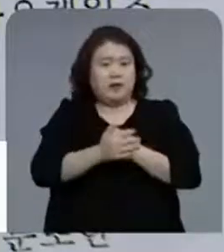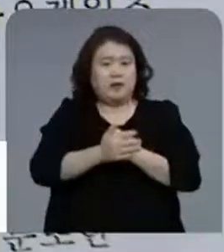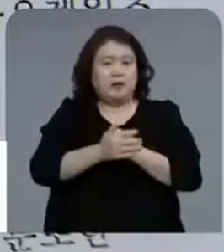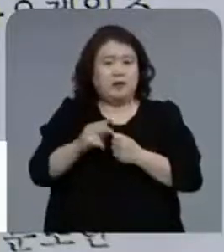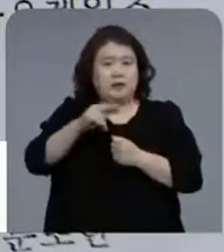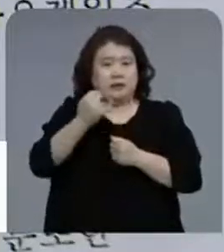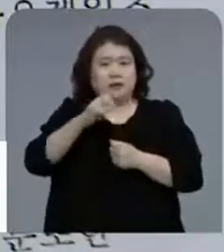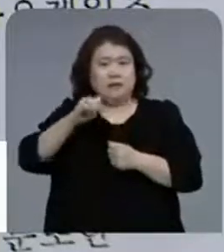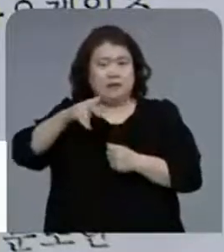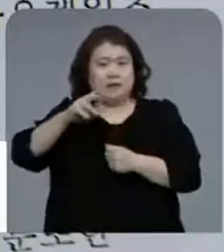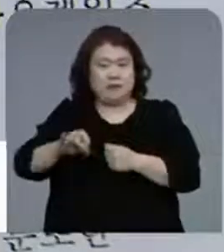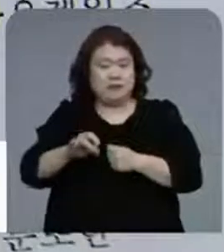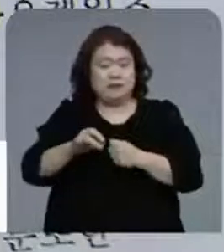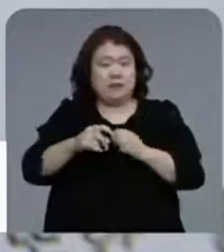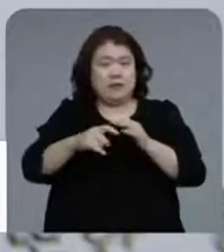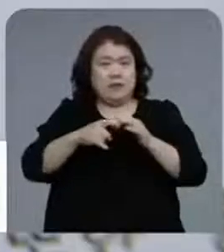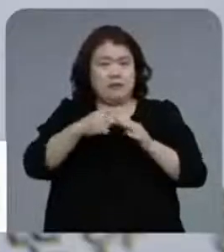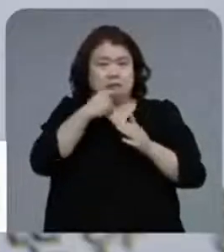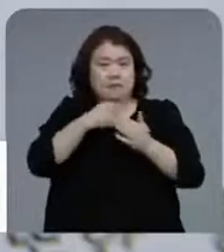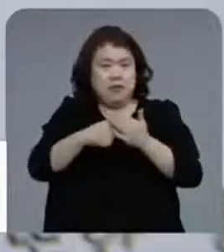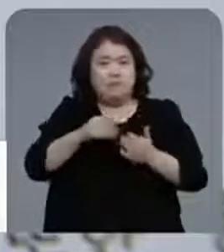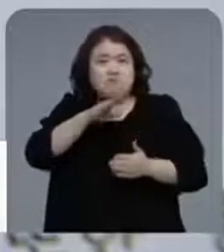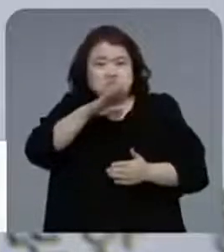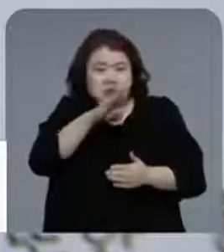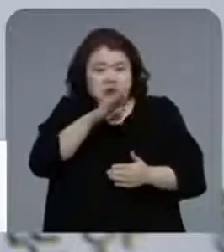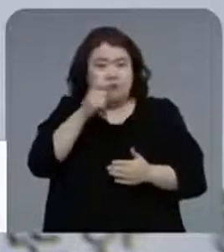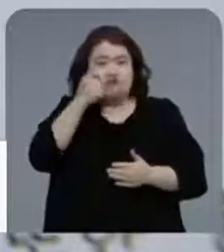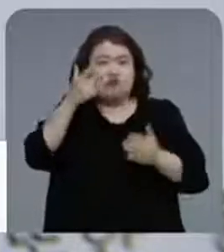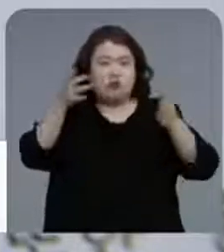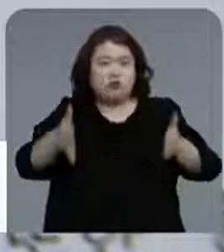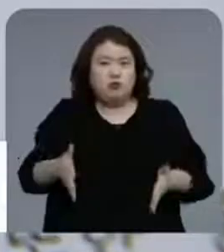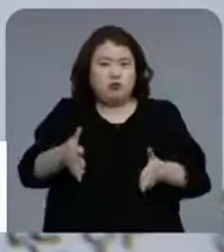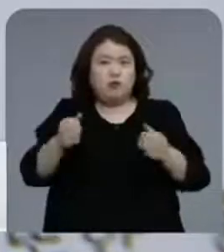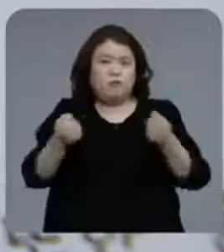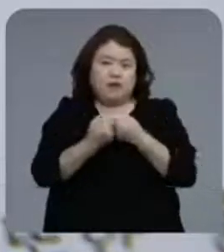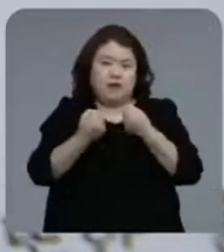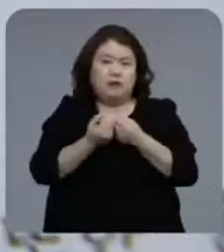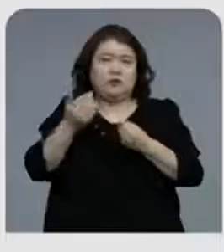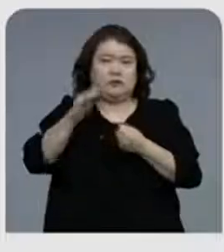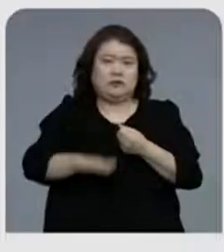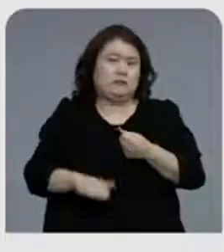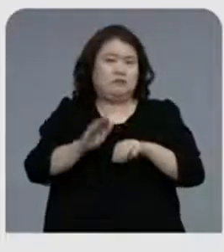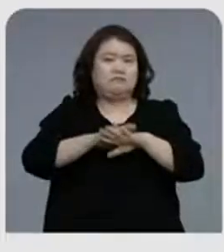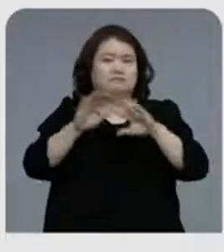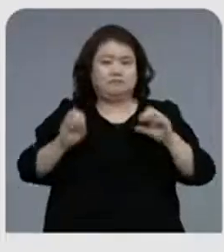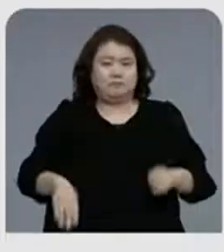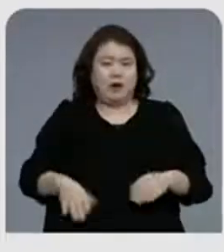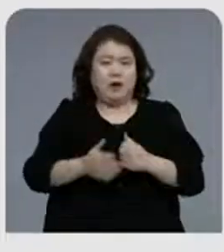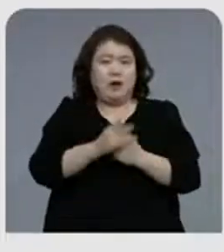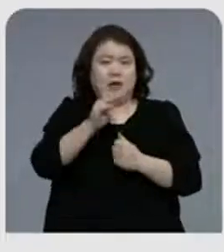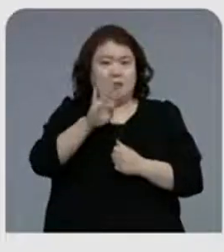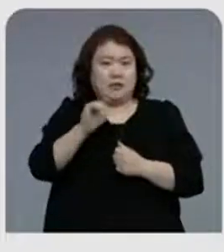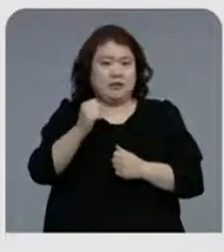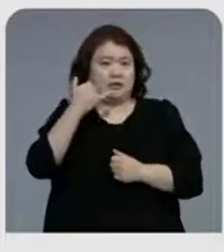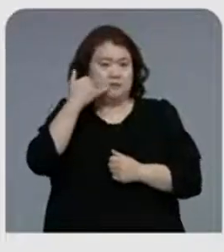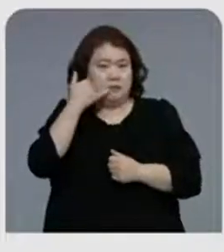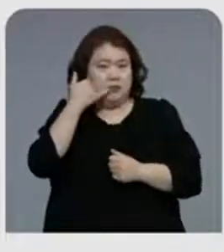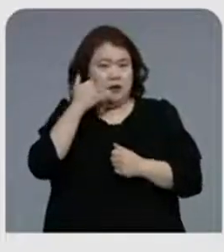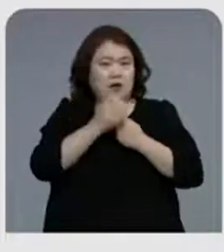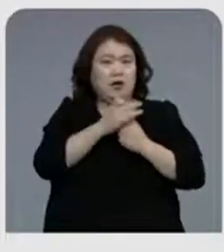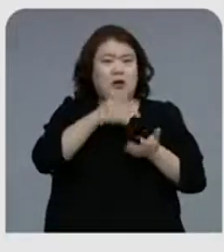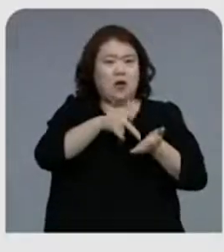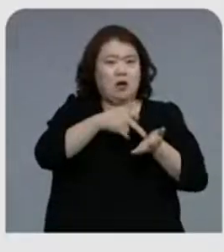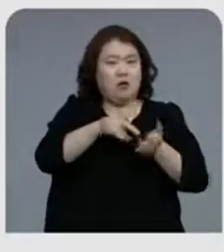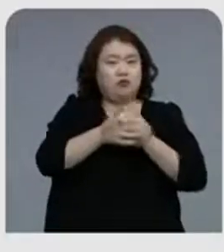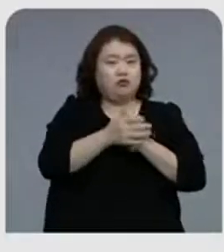피해가 맞다는 경찰 수사 결과도 제시하며 6달을 호소했지만 소용없었습니다. KBS와의 통화에서 카카오게임즈는